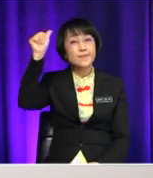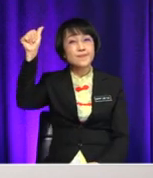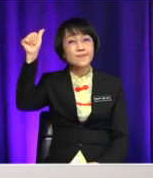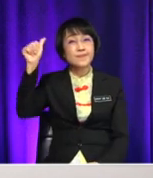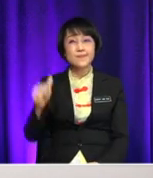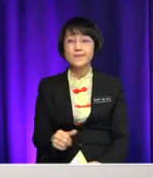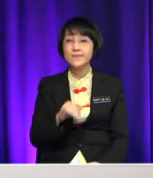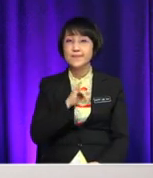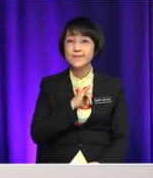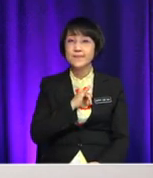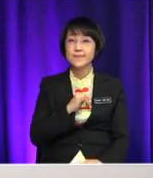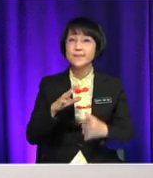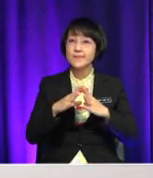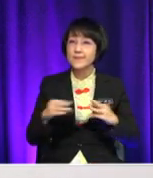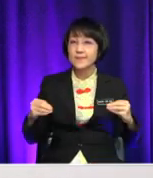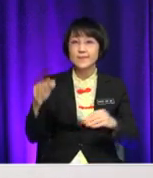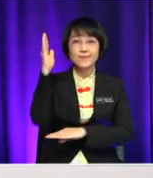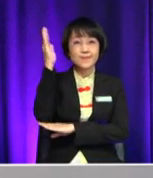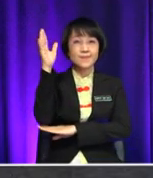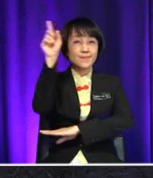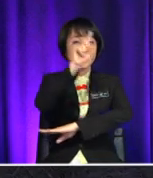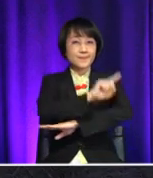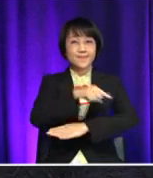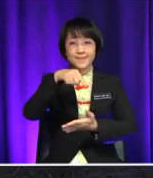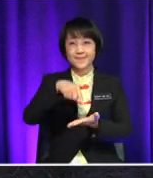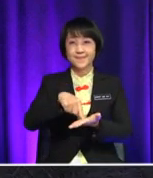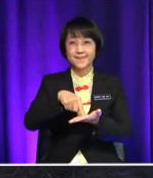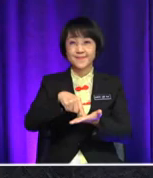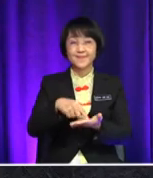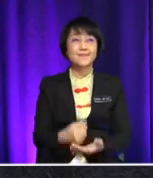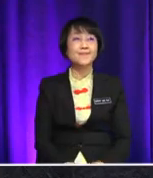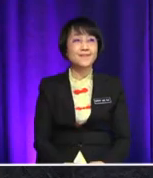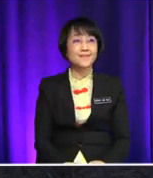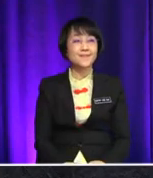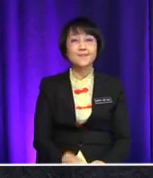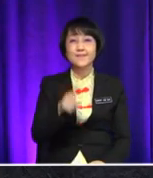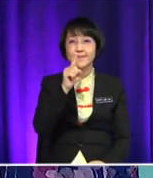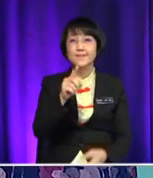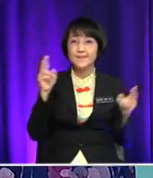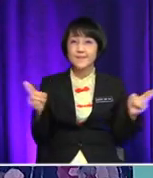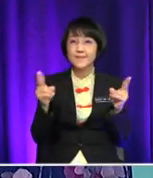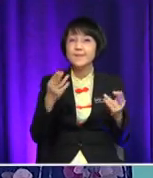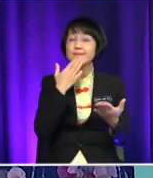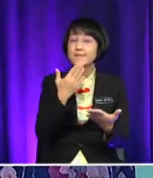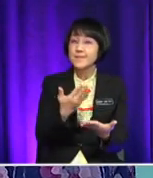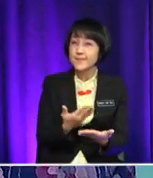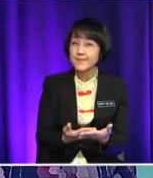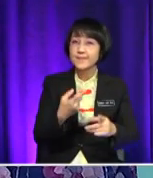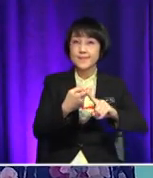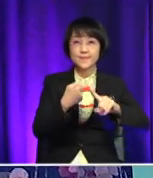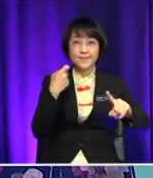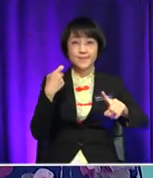Sudahi syarahin pada hari ini Terima kasih satu usai yang sangat baik ya daripada